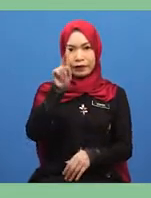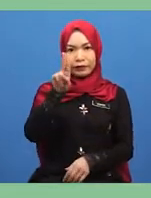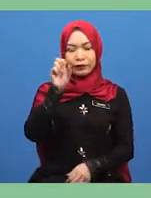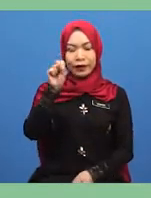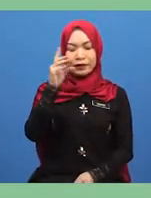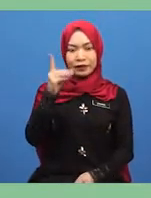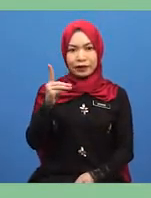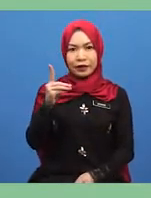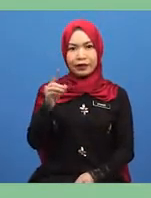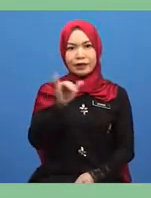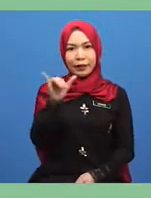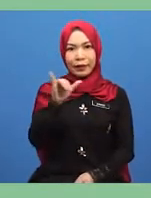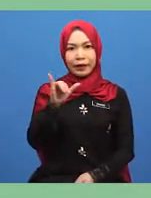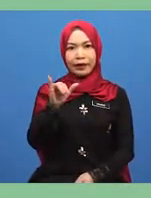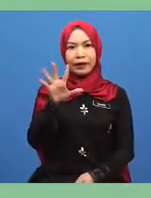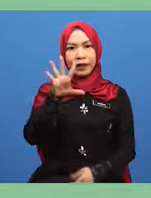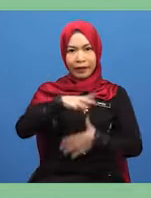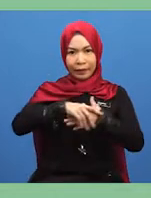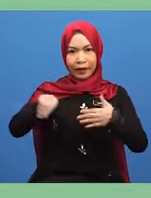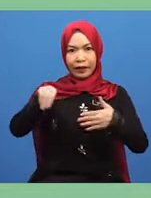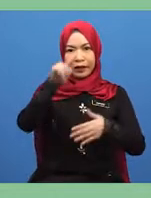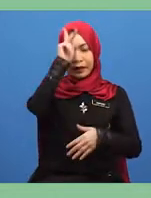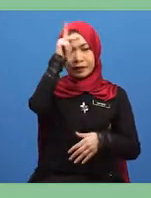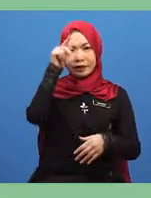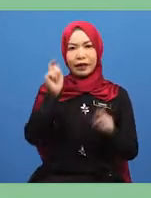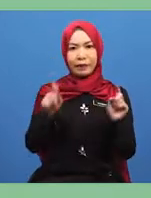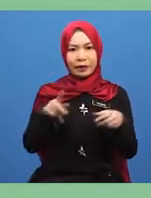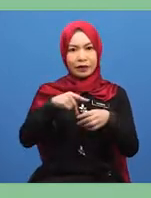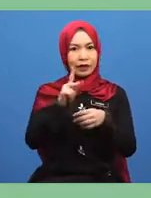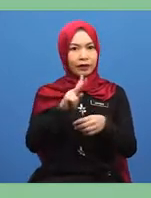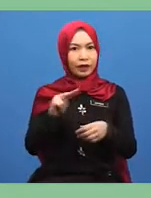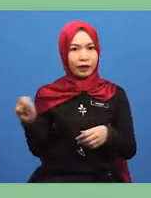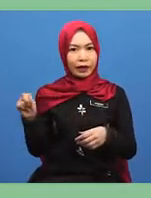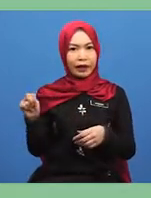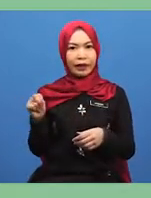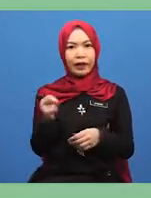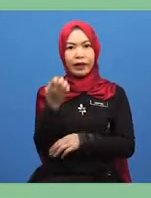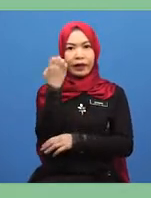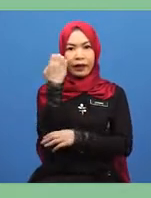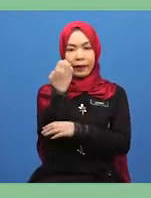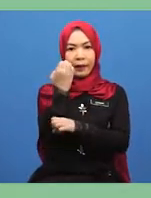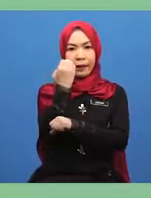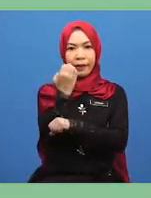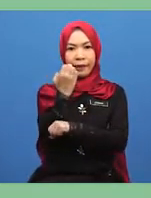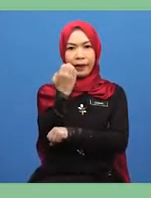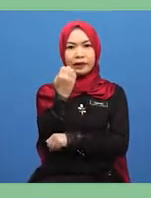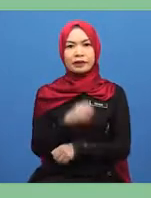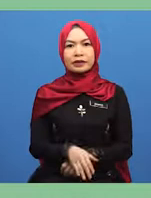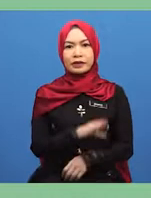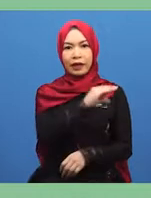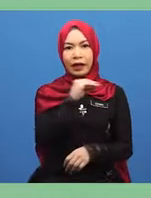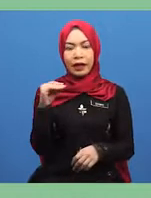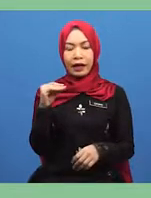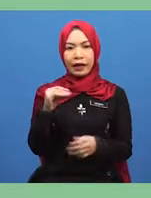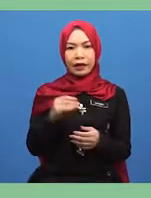sama dengan RM5, kerajaan Malaysia perlu mengeluarkan reserve emas dan membeli lebihan